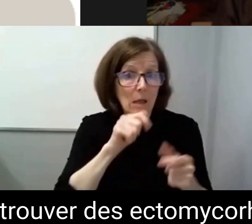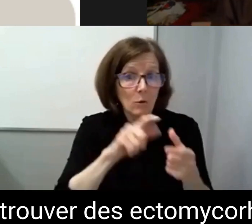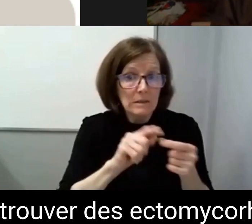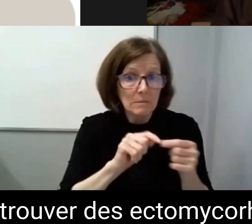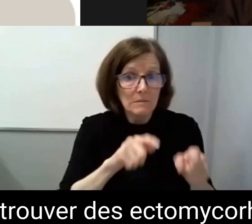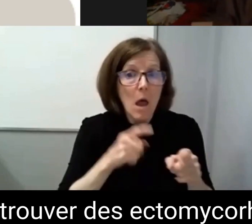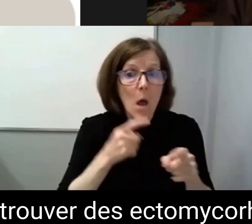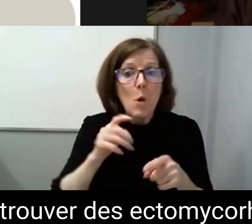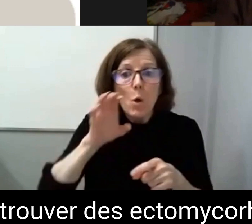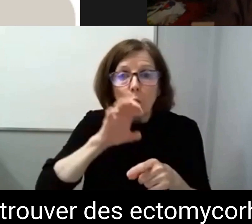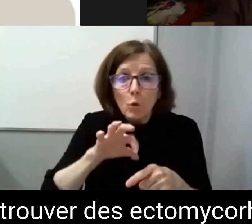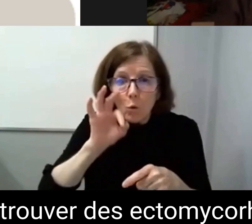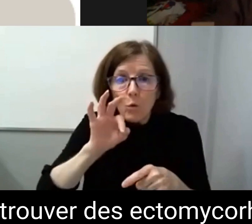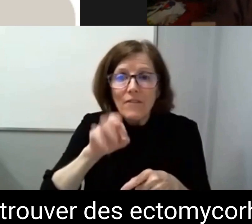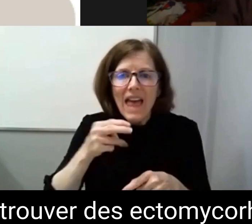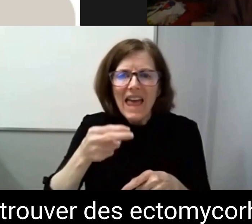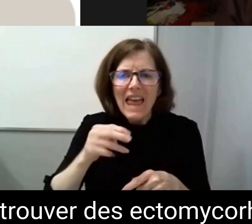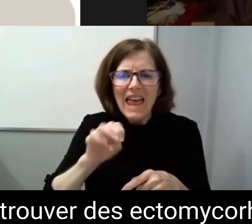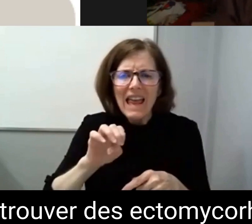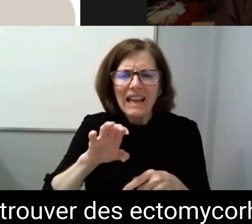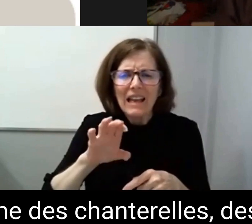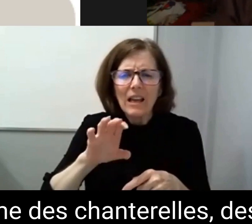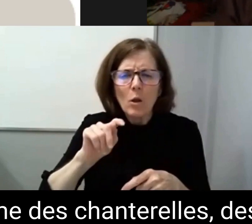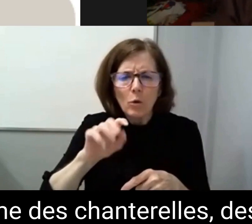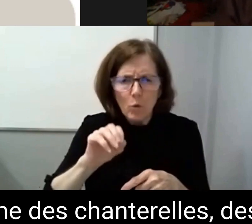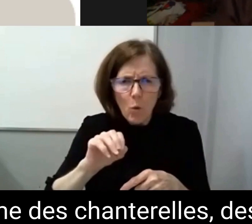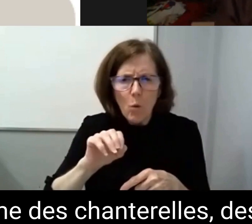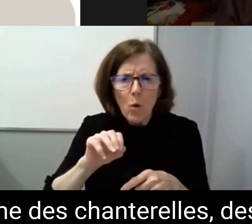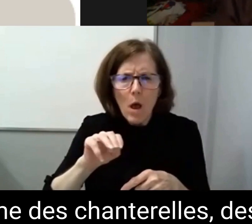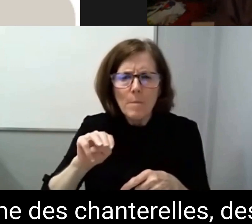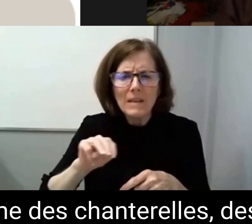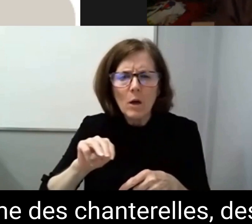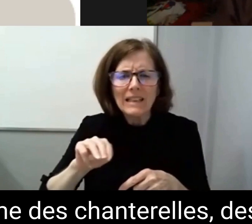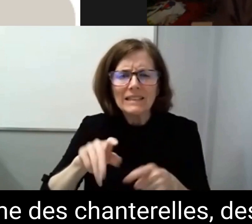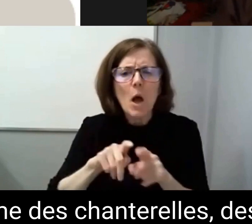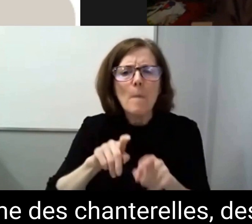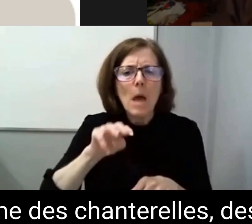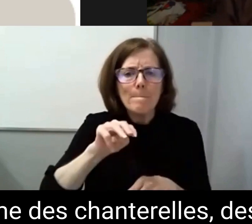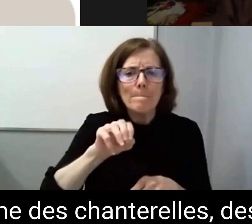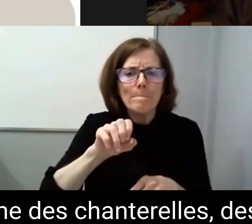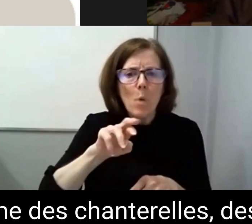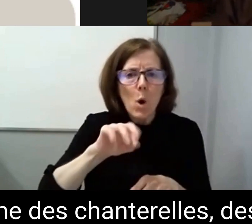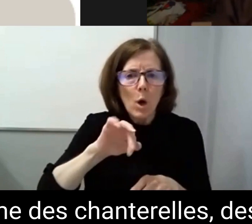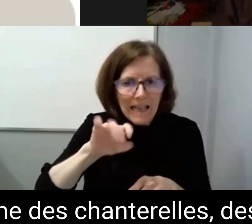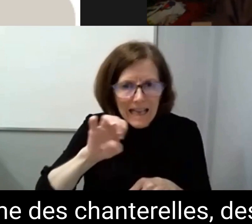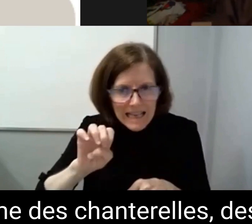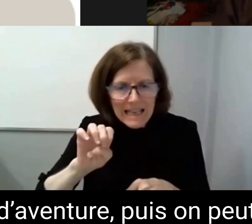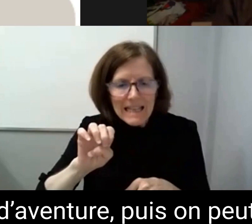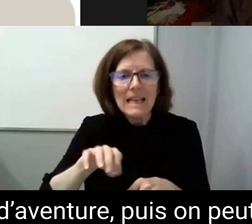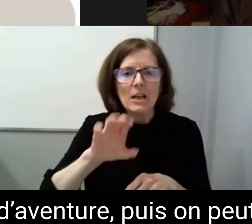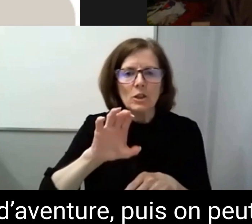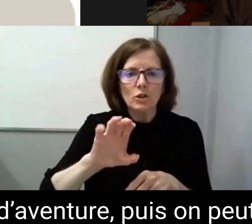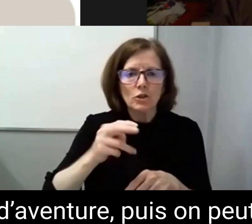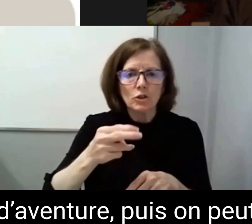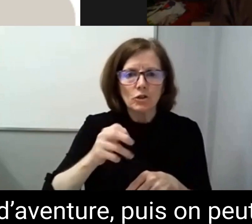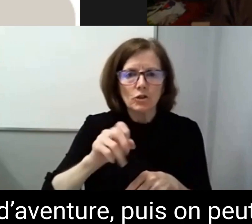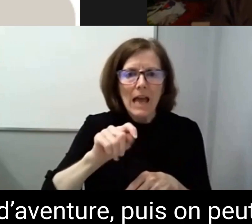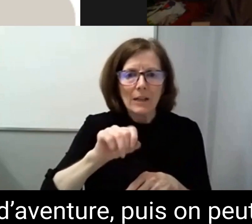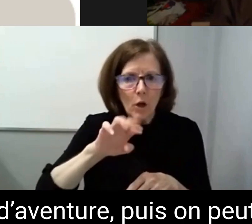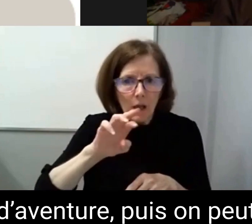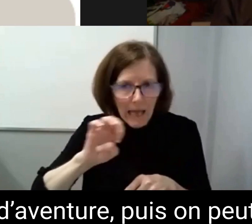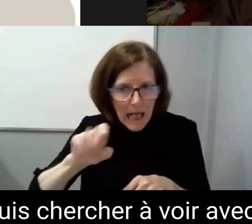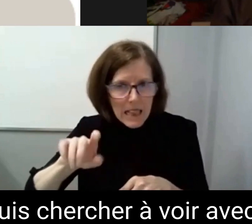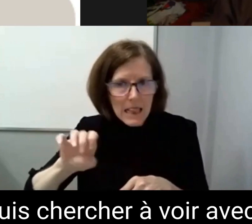des ectomycorhizes comme des morilles, comme des chanterelles, des amanites, là, si on a l'esprit d'aventure, puis on peut